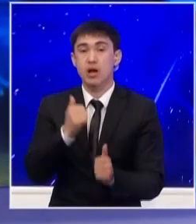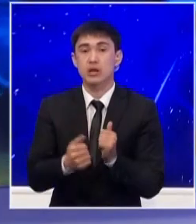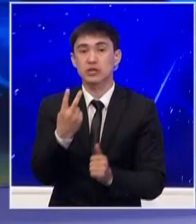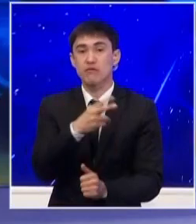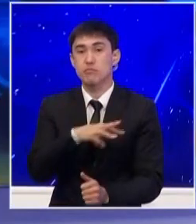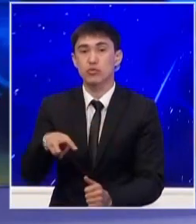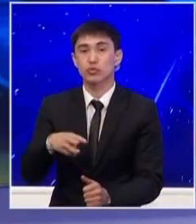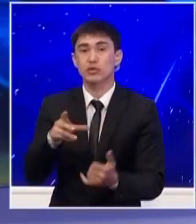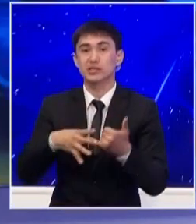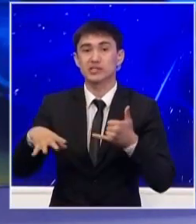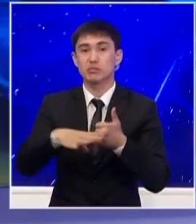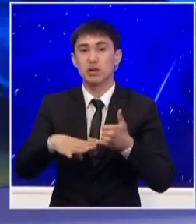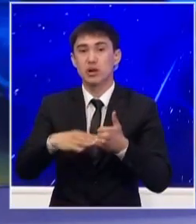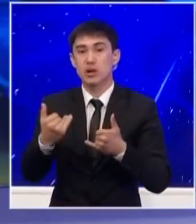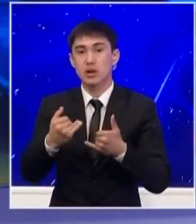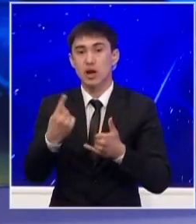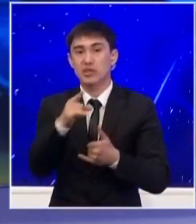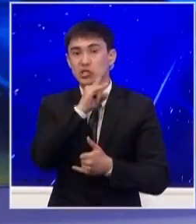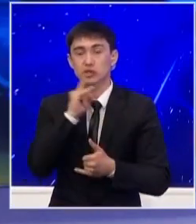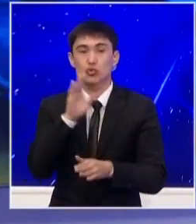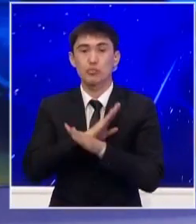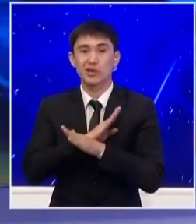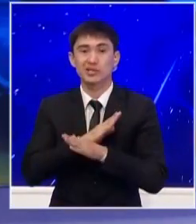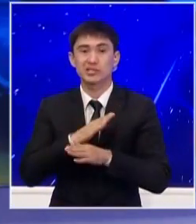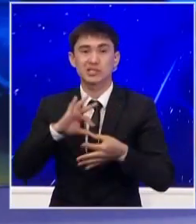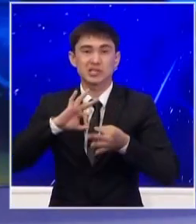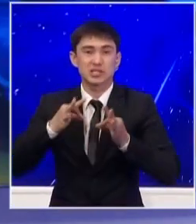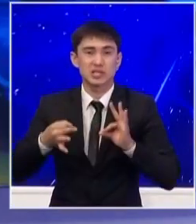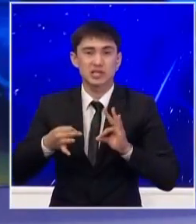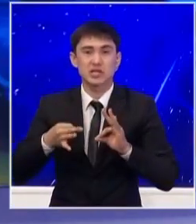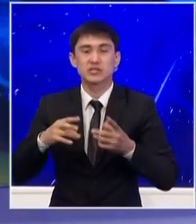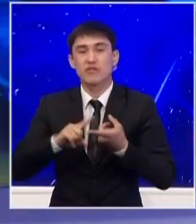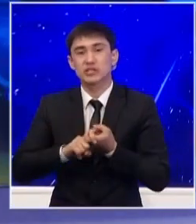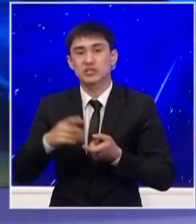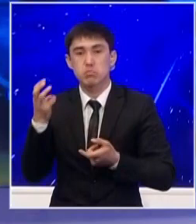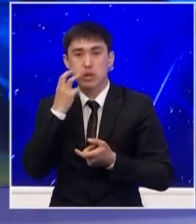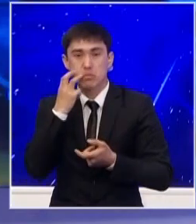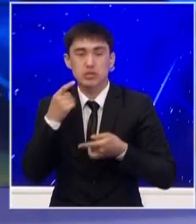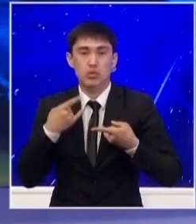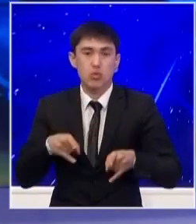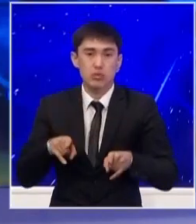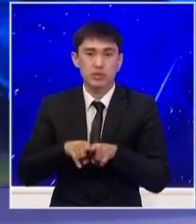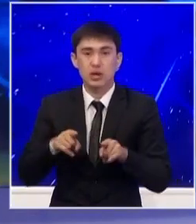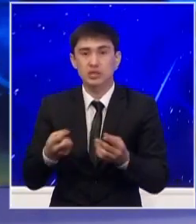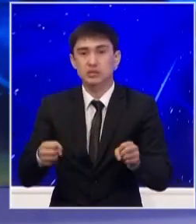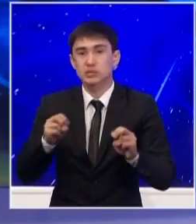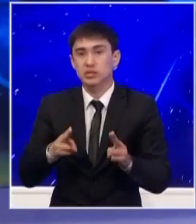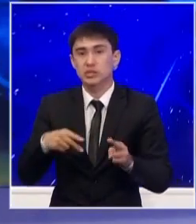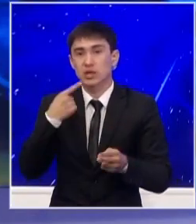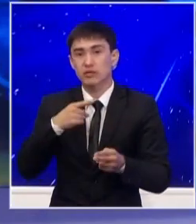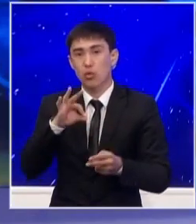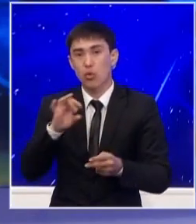Каждые 2 минуты на Земле, по крайней мере, одна женщина умирает из-за осложнений, связанных с беременностью и родами. Такова оценка специалистов